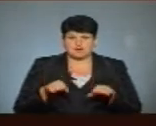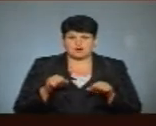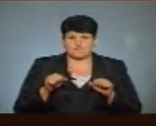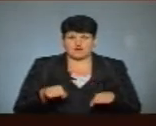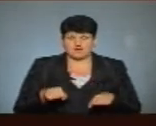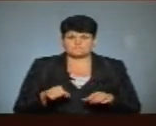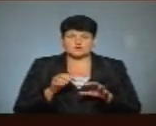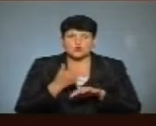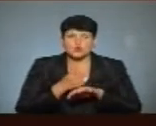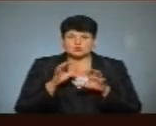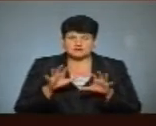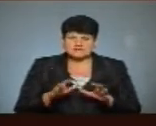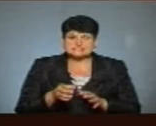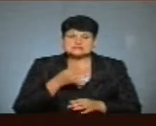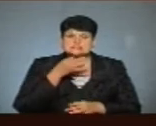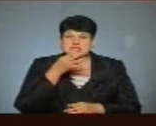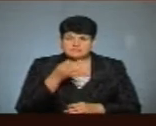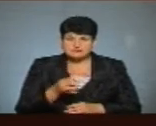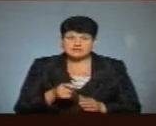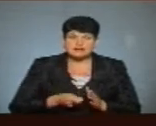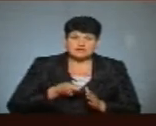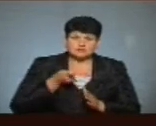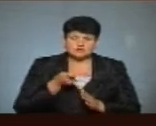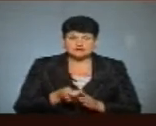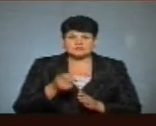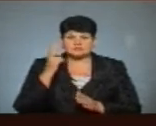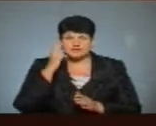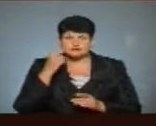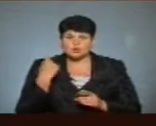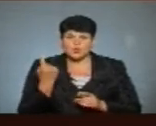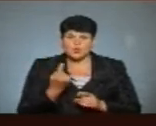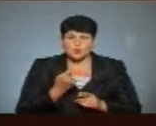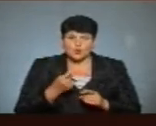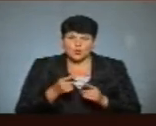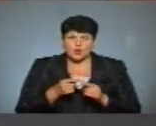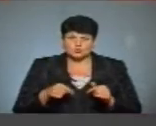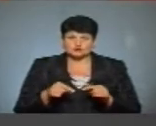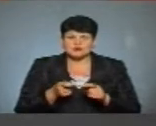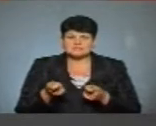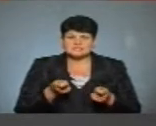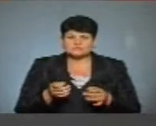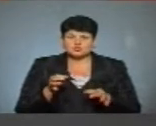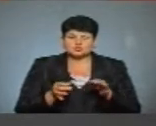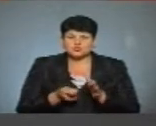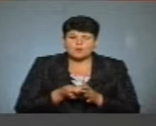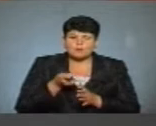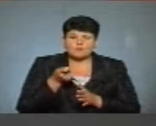конституційних, заявили і подали до Київського окружного адміністративного суду позов